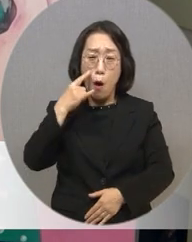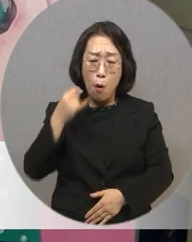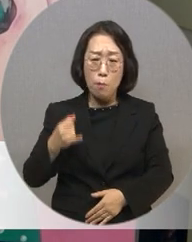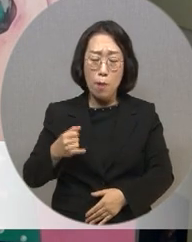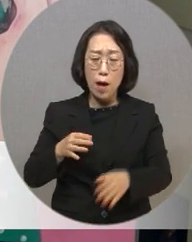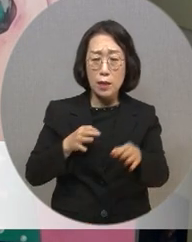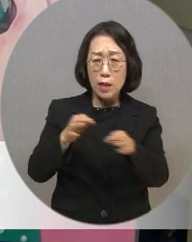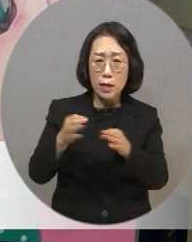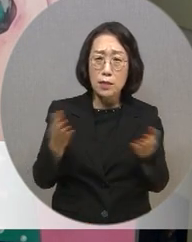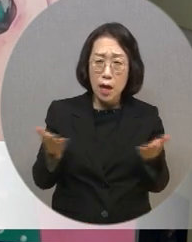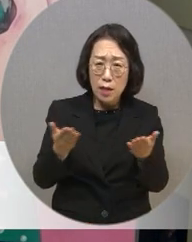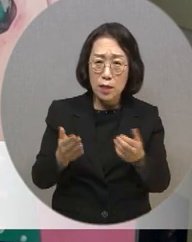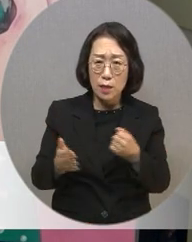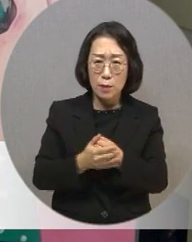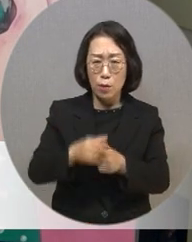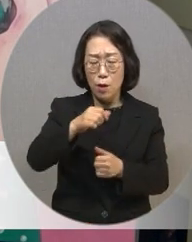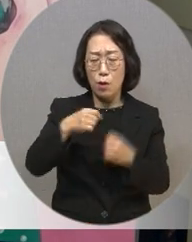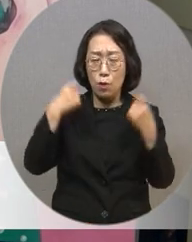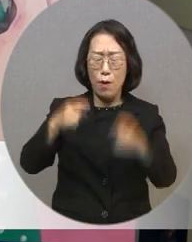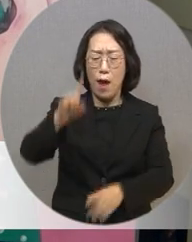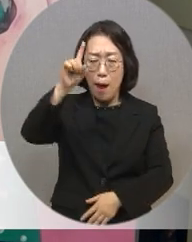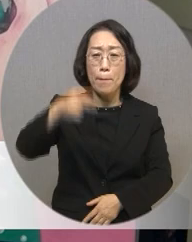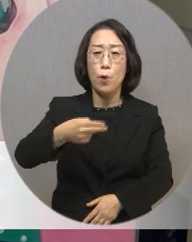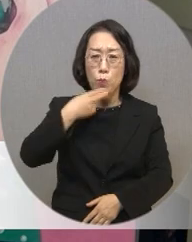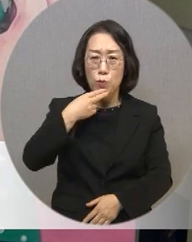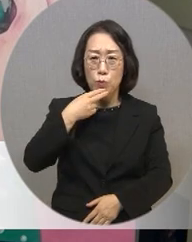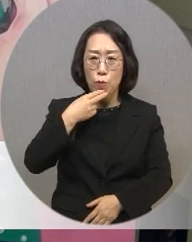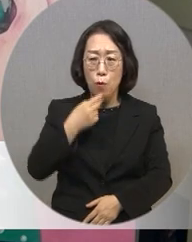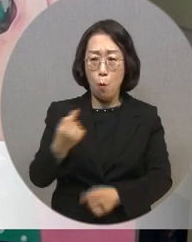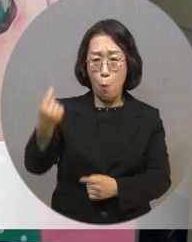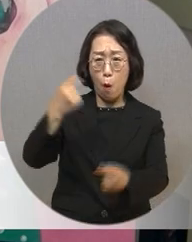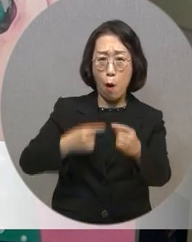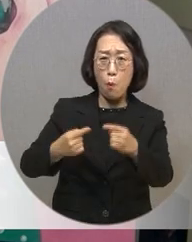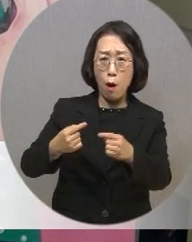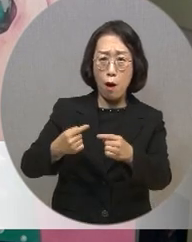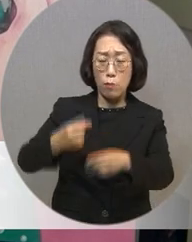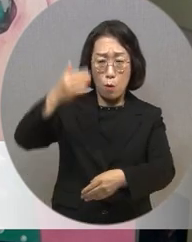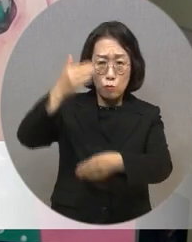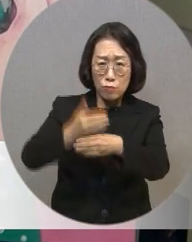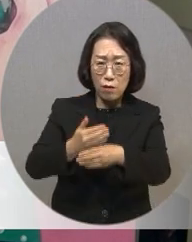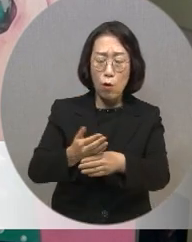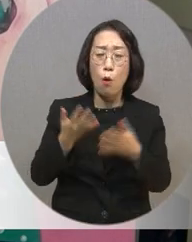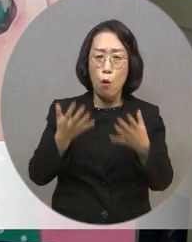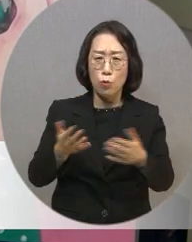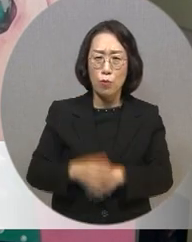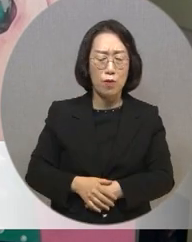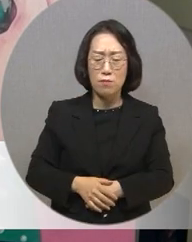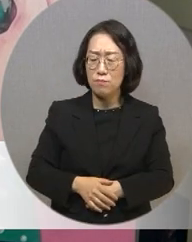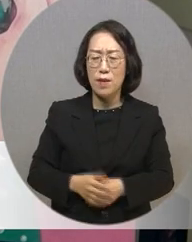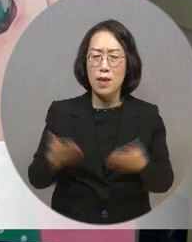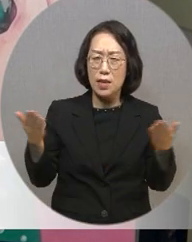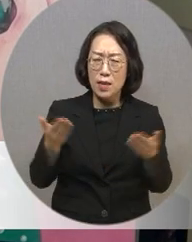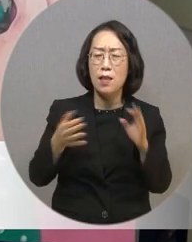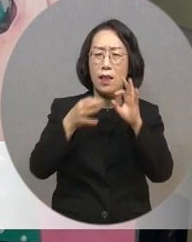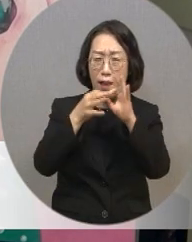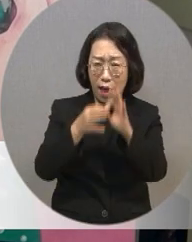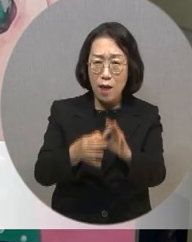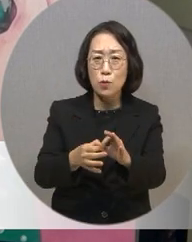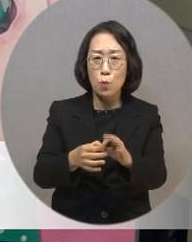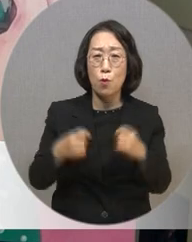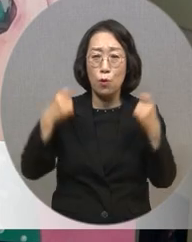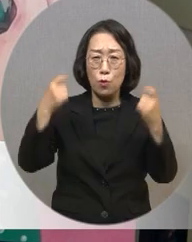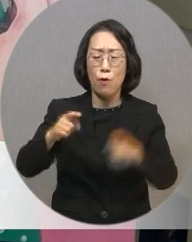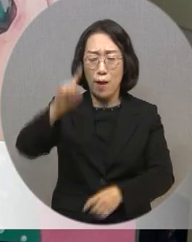하시면서 여행을 한 번도 못 갔어요. 손님이 오셔서 그냥 가시면 어떡하냐, 그게 더 중요했던 분이에요. 그래서 이제 여행을 한